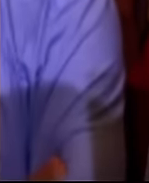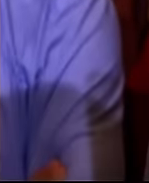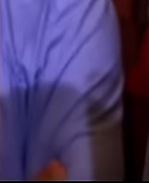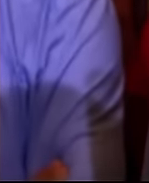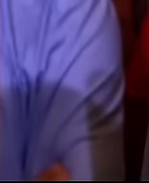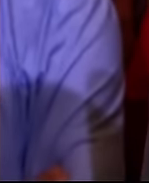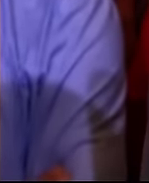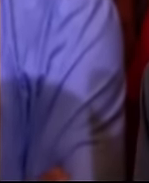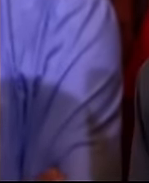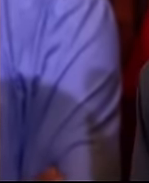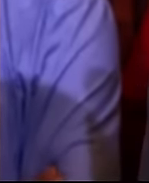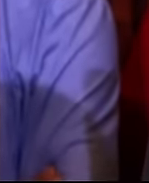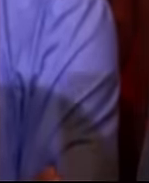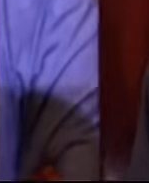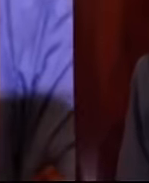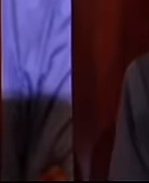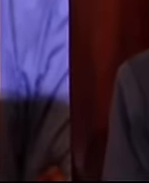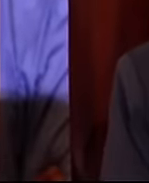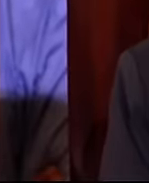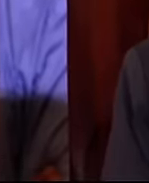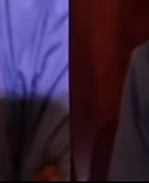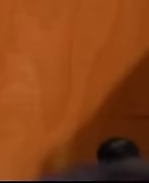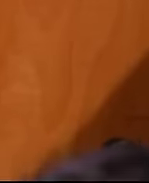plaît s'il vous